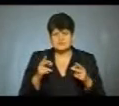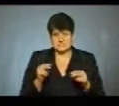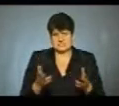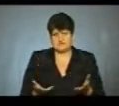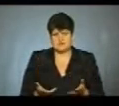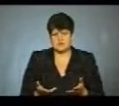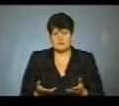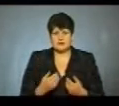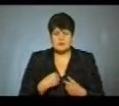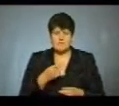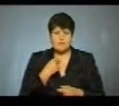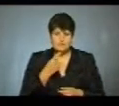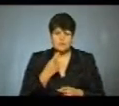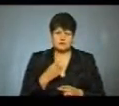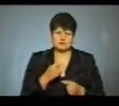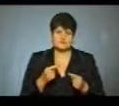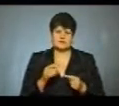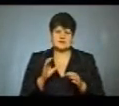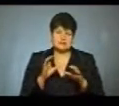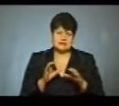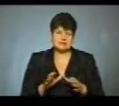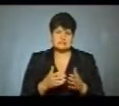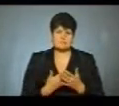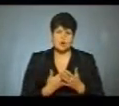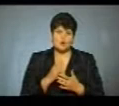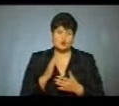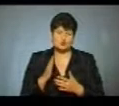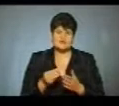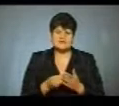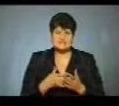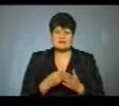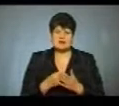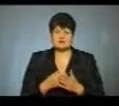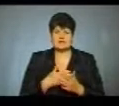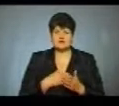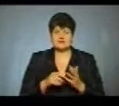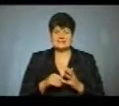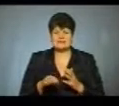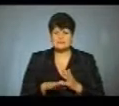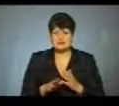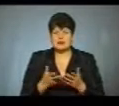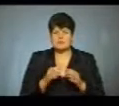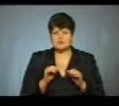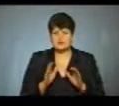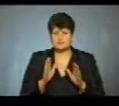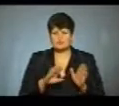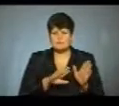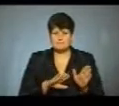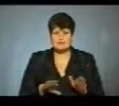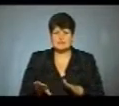нам наводилися і в статистиці, і прогнозовані ціни вартості нашої землі, яка, можливо, буде